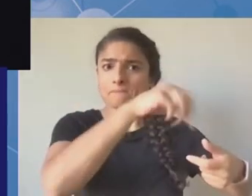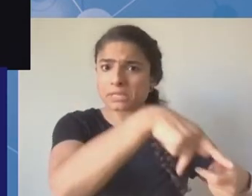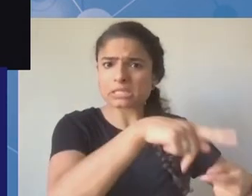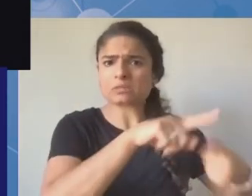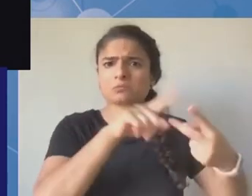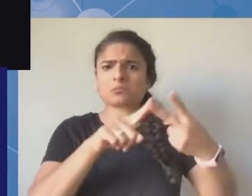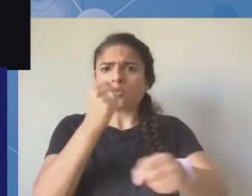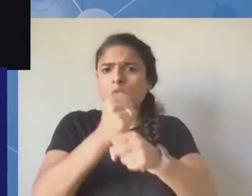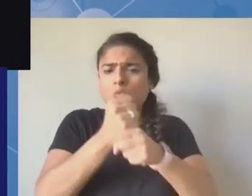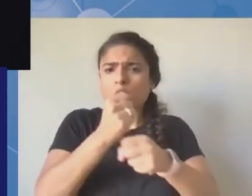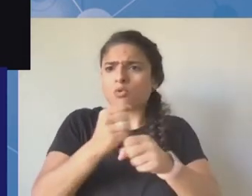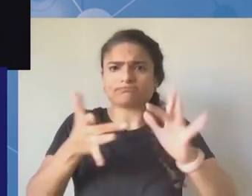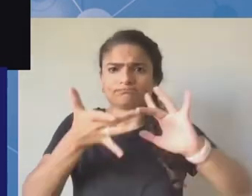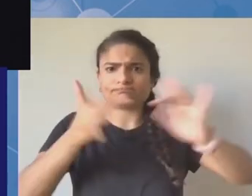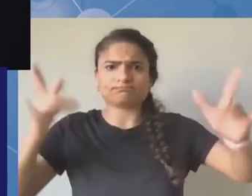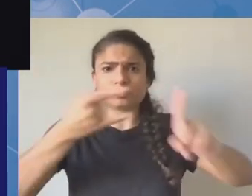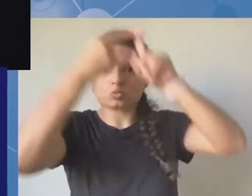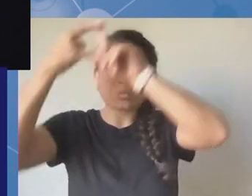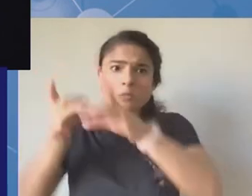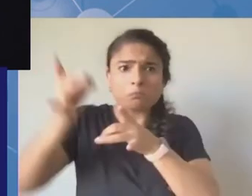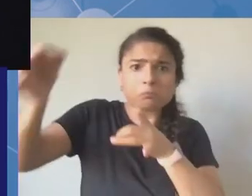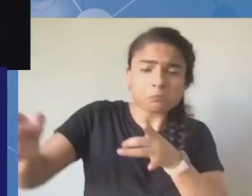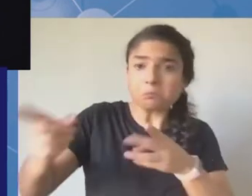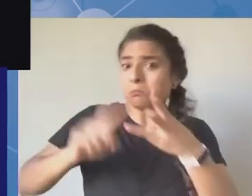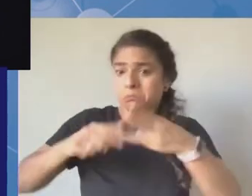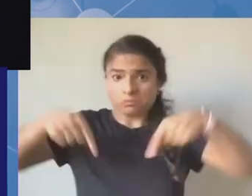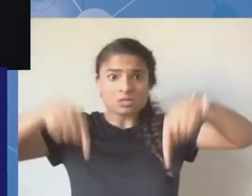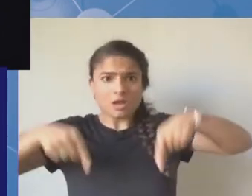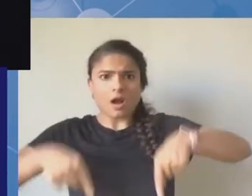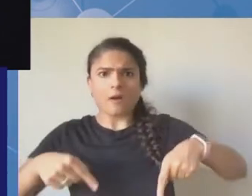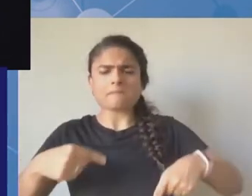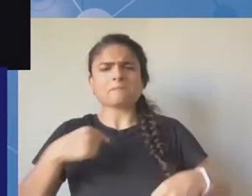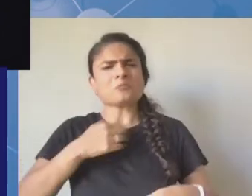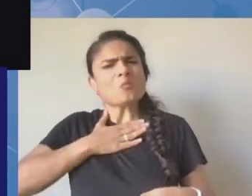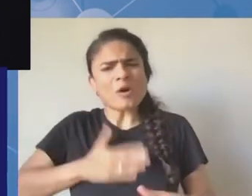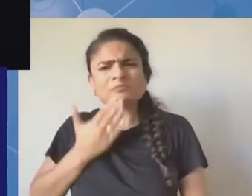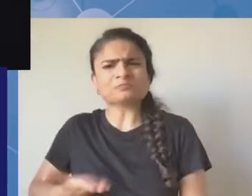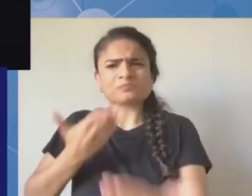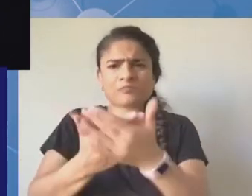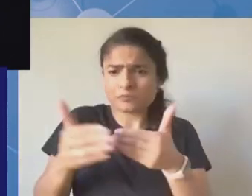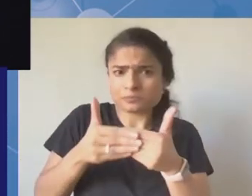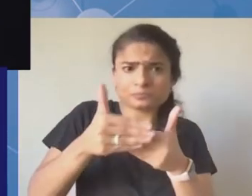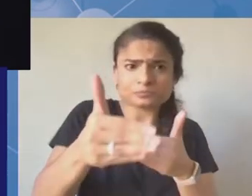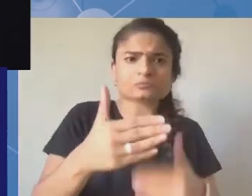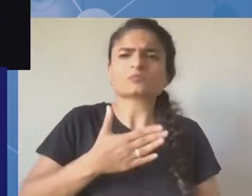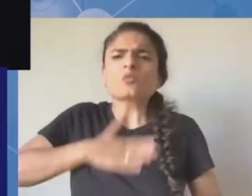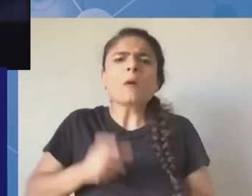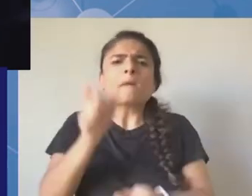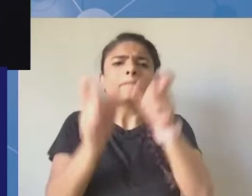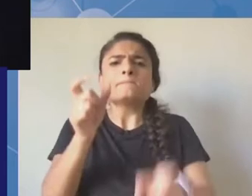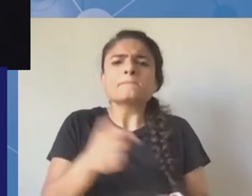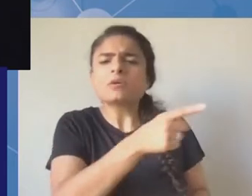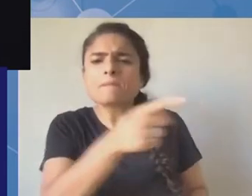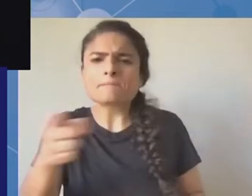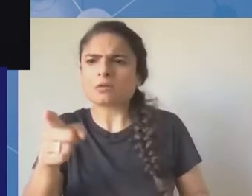موجودون ميدانيا هنا في كاتوفيتسا، بعضهم الاخر يشاركون عبر عن بعد. ربما